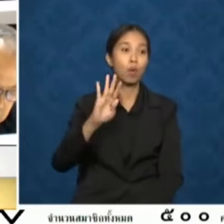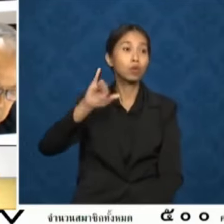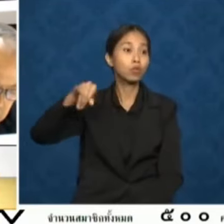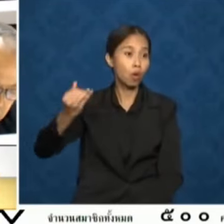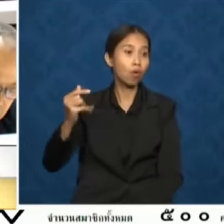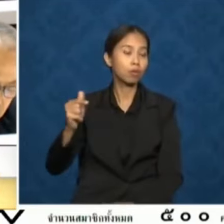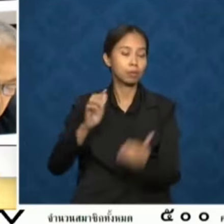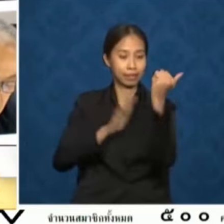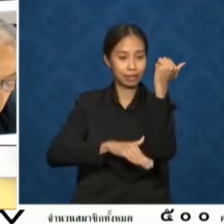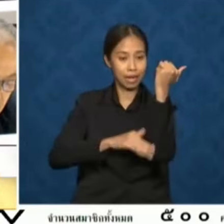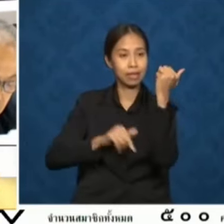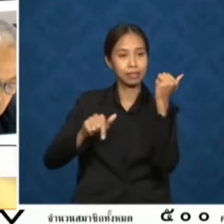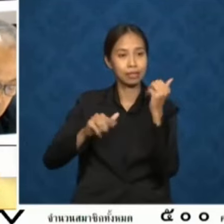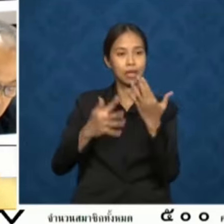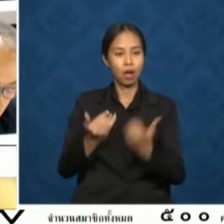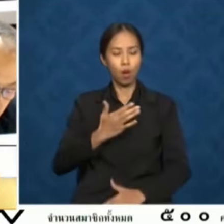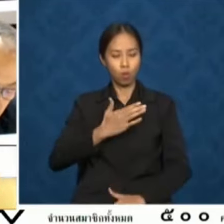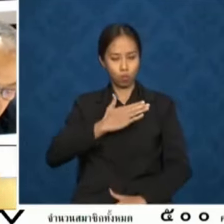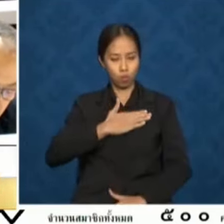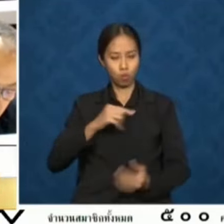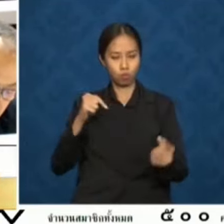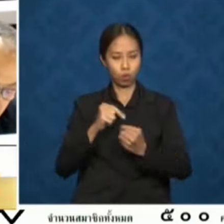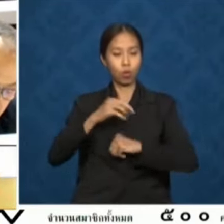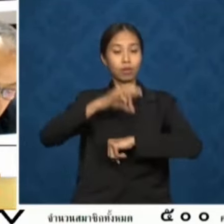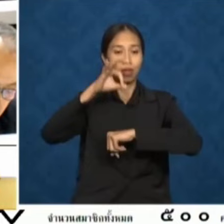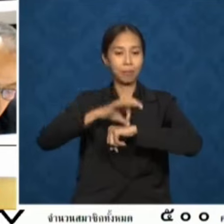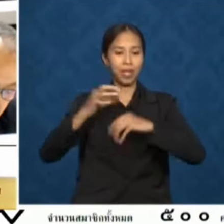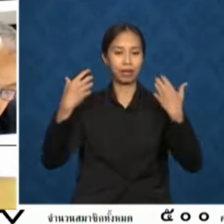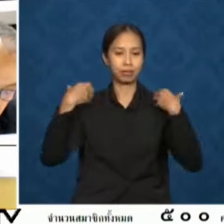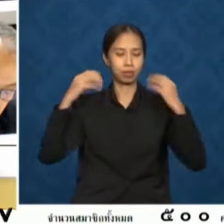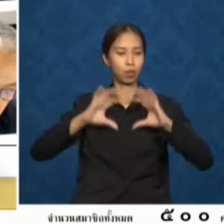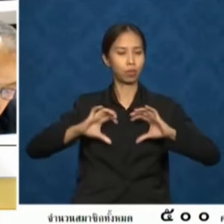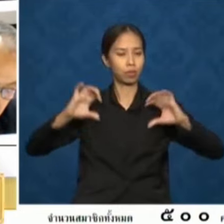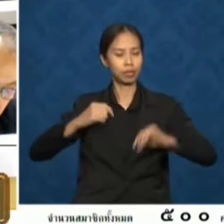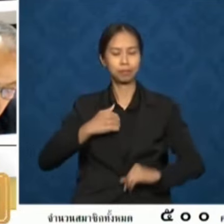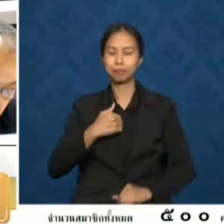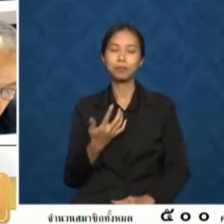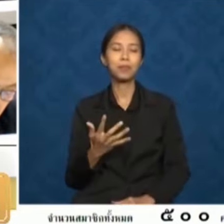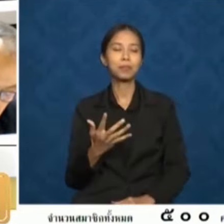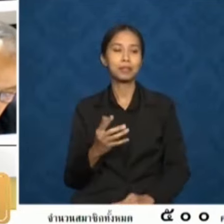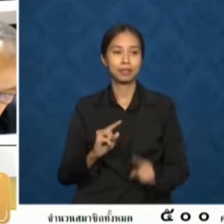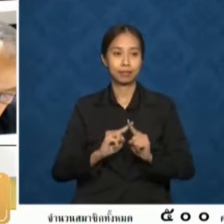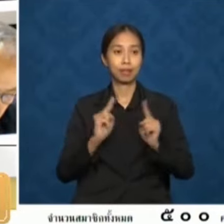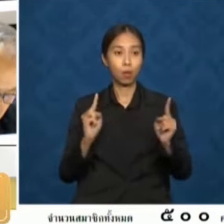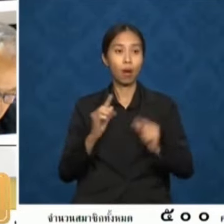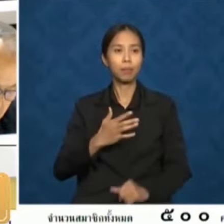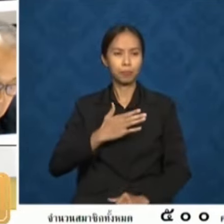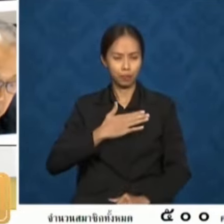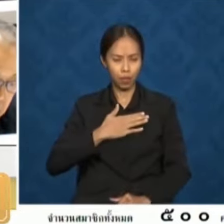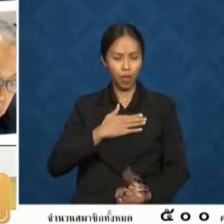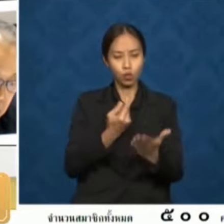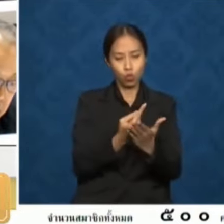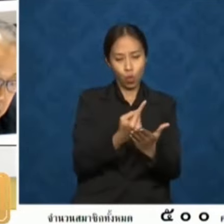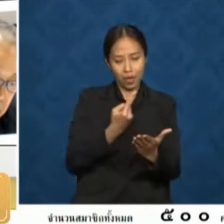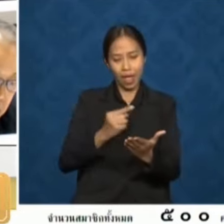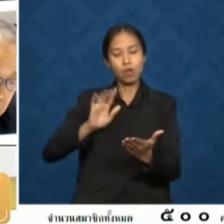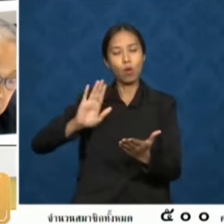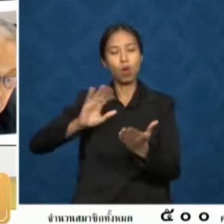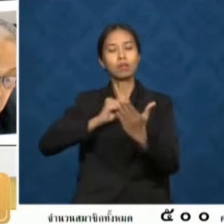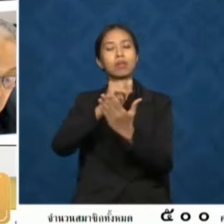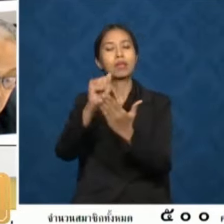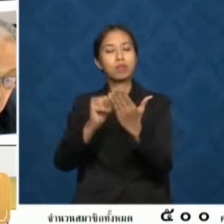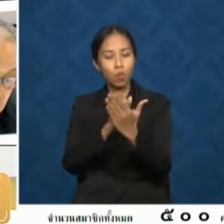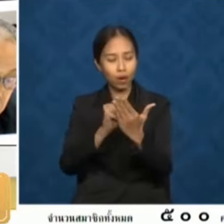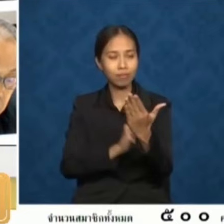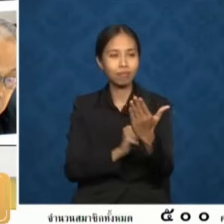ไม่ได้เป็นข้าราชการส่วนท้องถิ่นหรือเป็นบุคลากรหรือเป็นนายกมาก่อนแต่ผู้แทนต่างจังหวัดผู้แทนชนบ